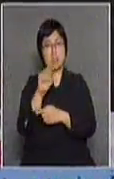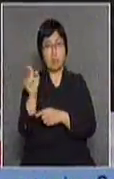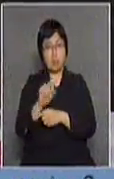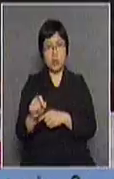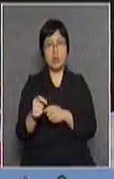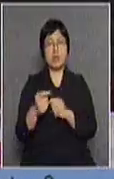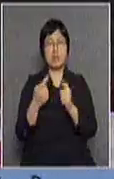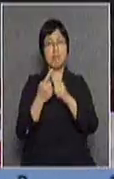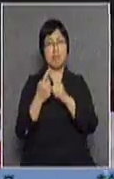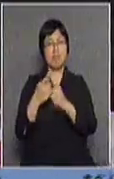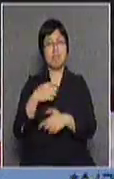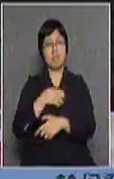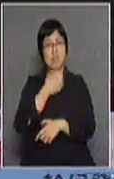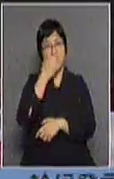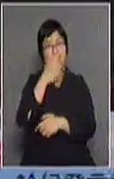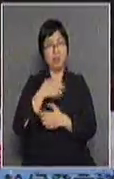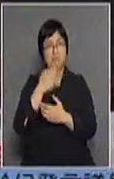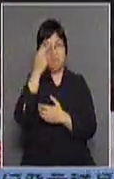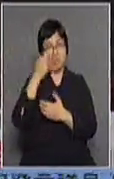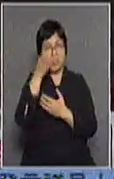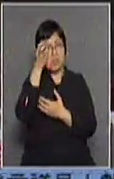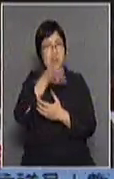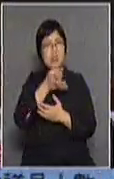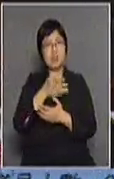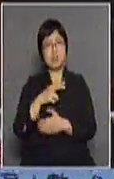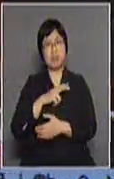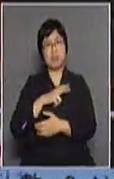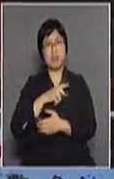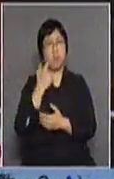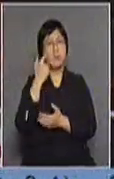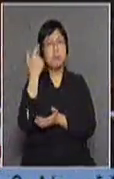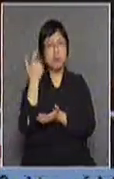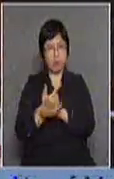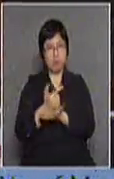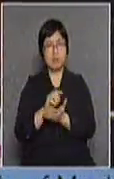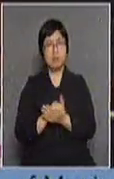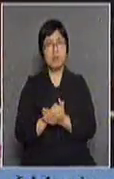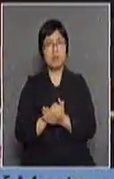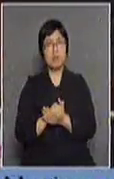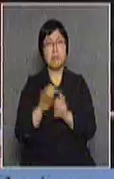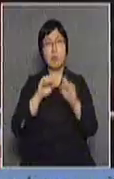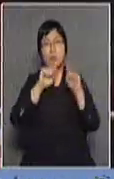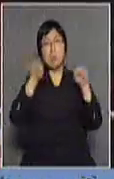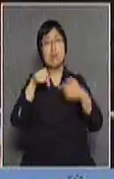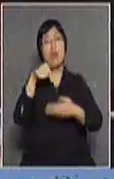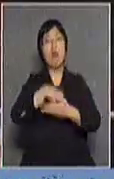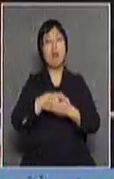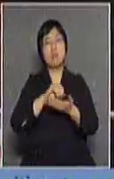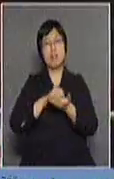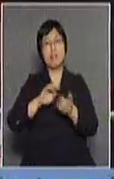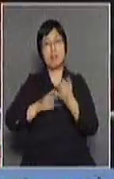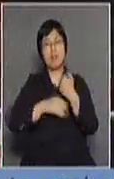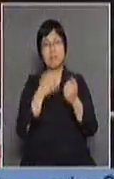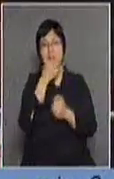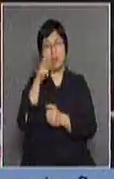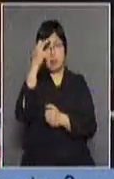士認為香港性傾向歧視情況嚴重。喺報告指，立法禁止性傾向歧